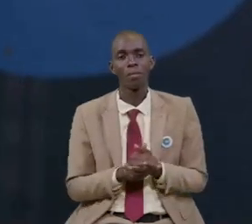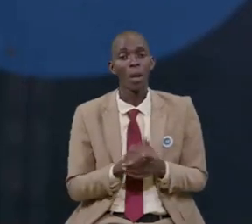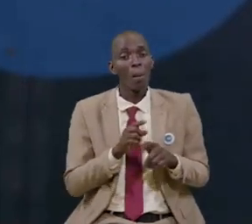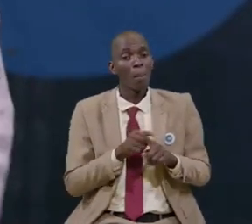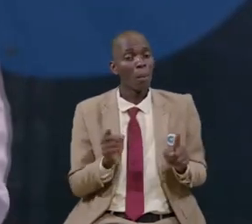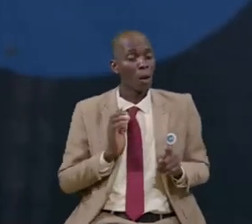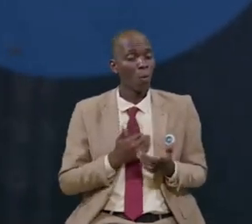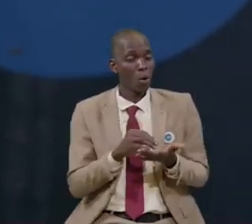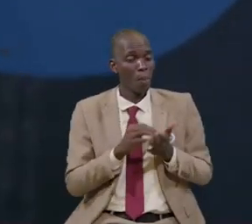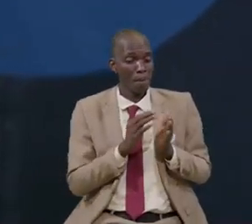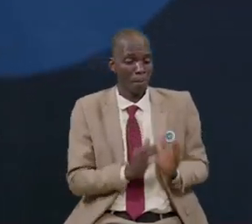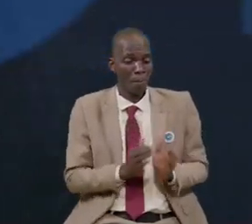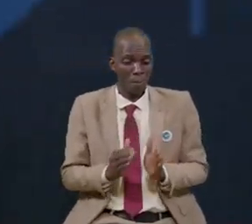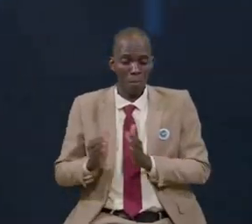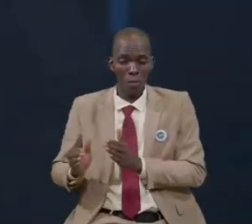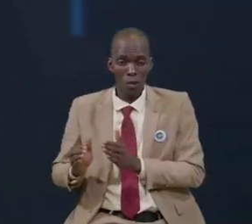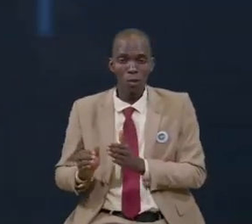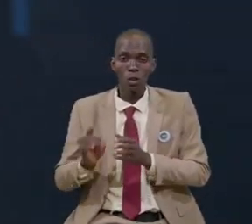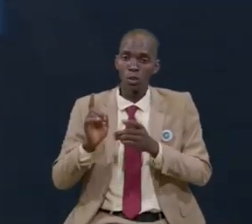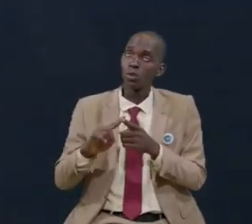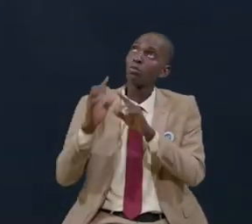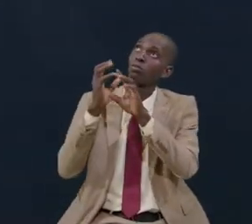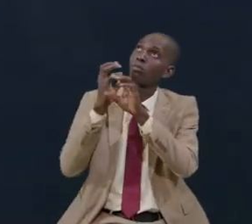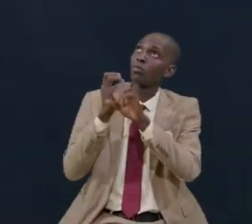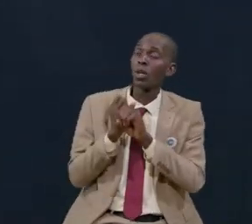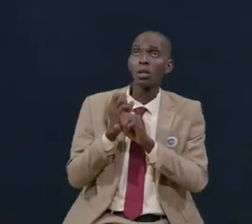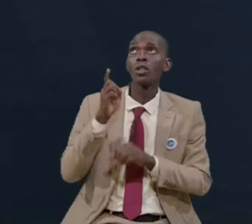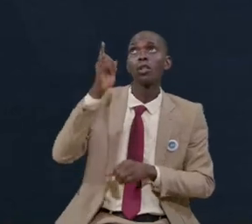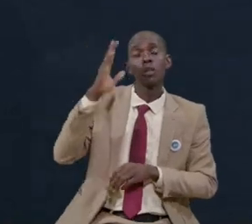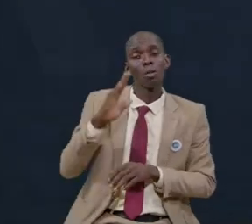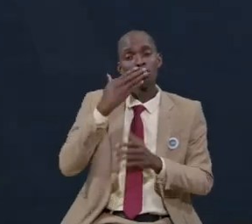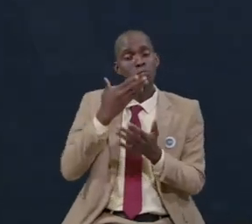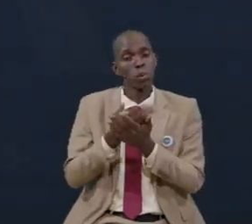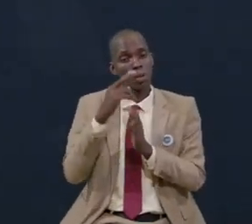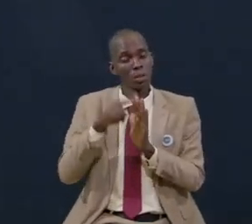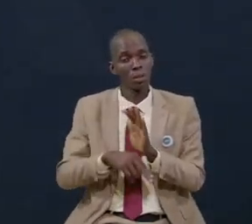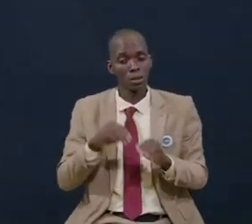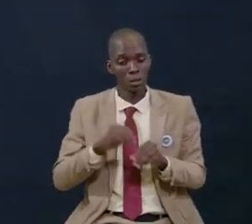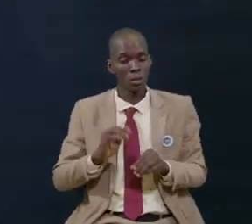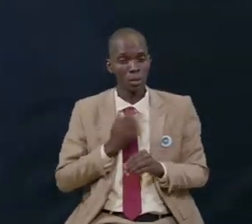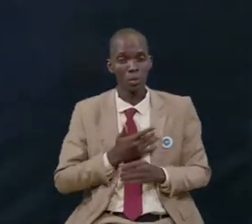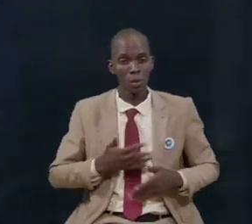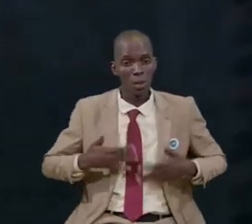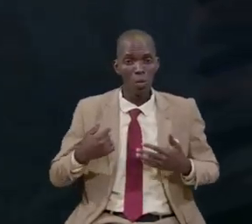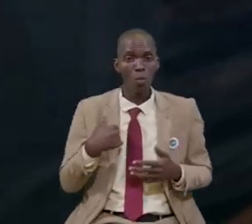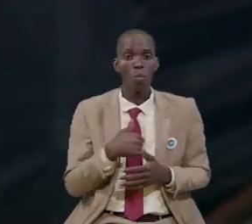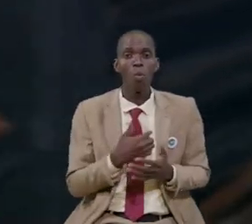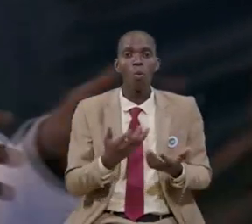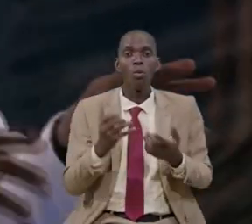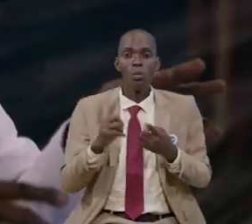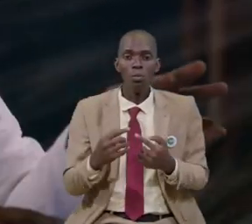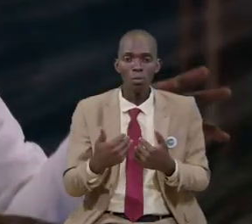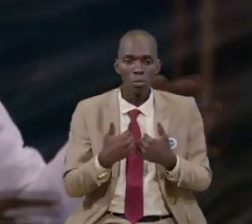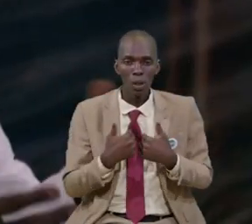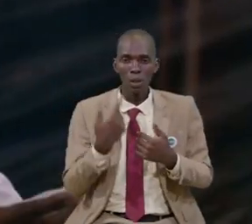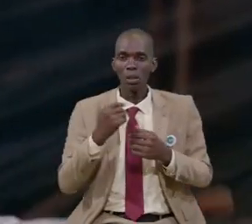faire, si nous voulons avoir la bonté du Seigneur dans notre vie, nous voulons avoir le